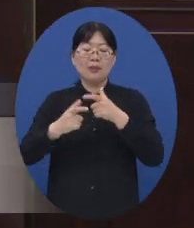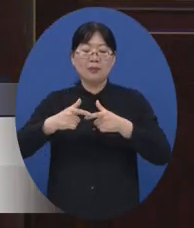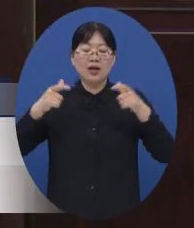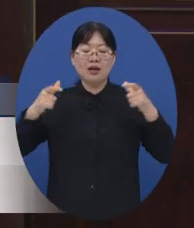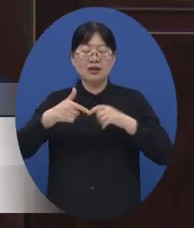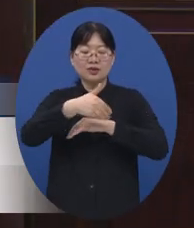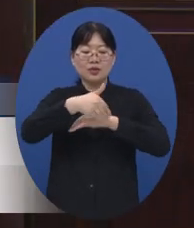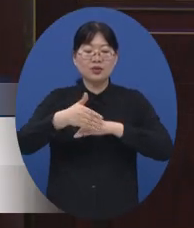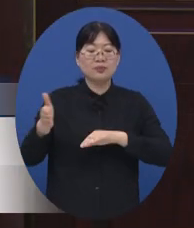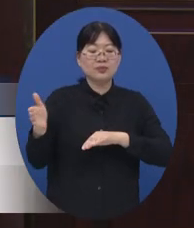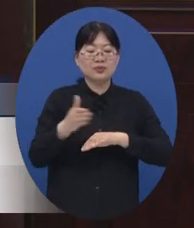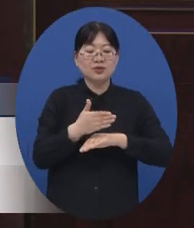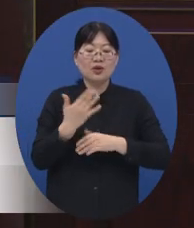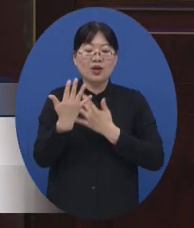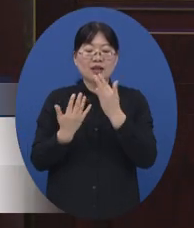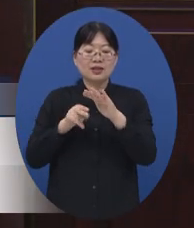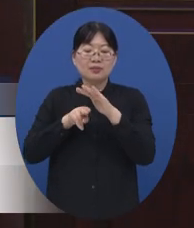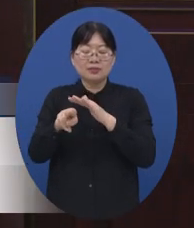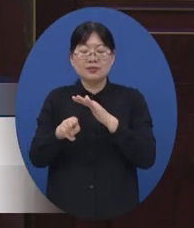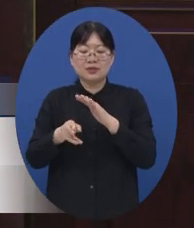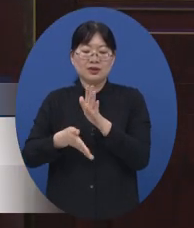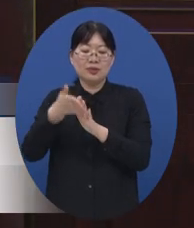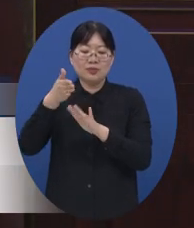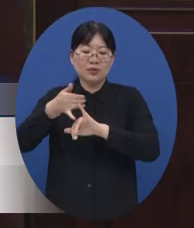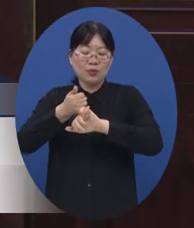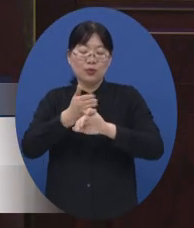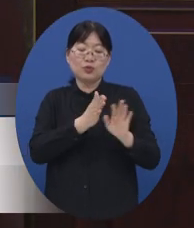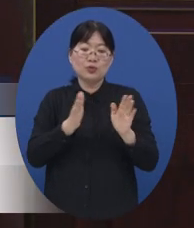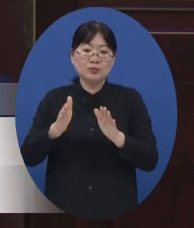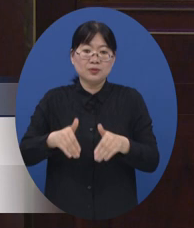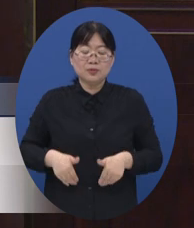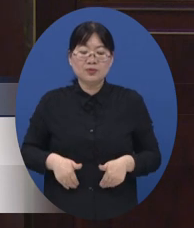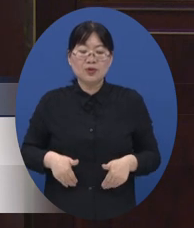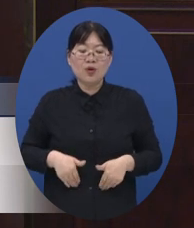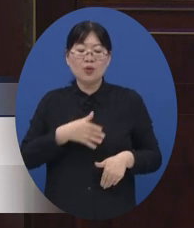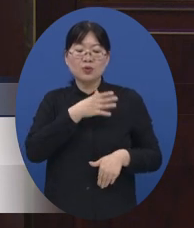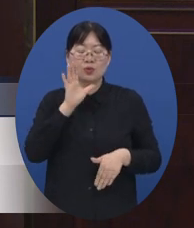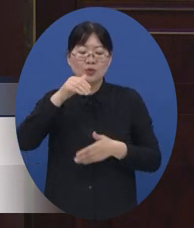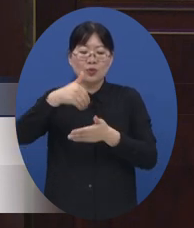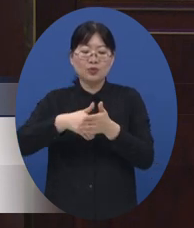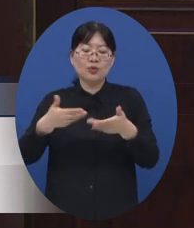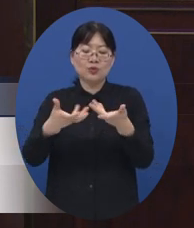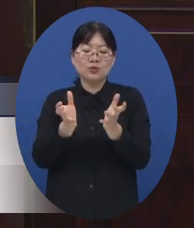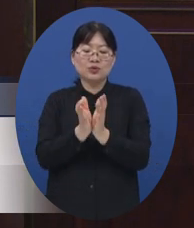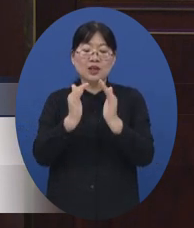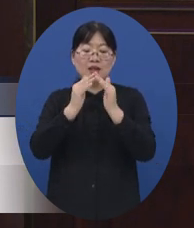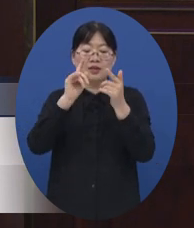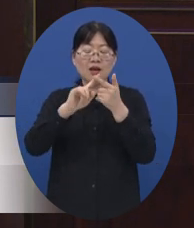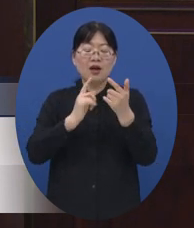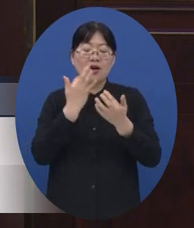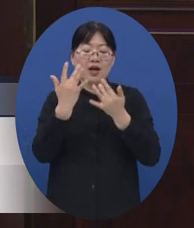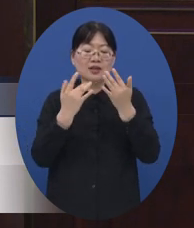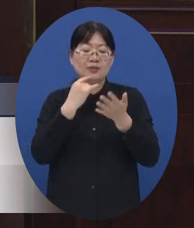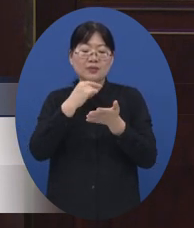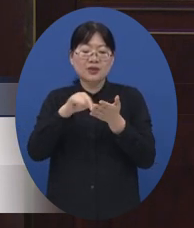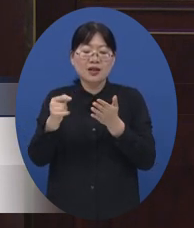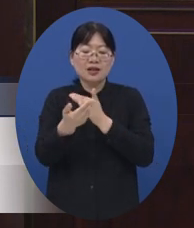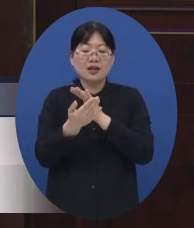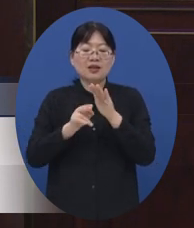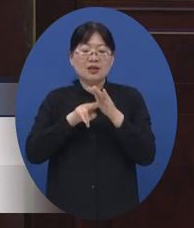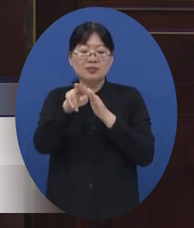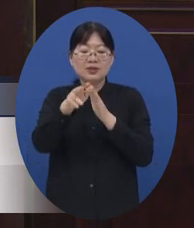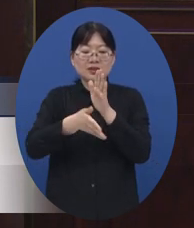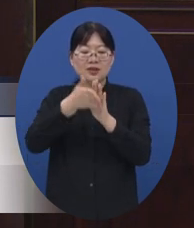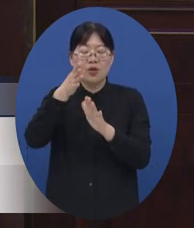설계단계부터 하대 대피 설비를 반드시 갖추도록 하고 너 공동주택은 하대 재난 대피 시설을